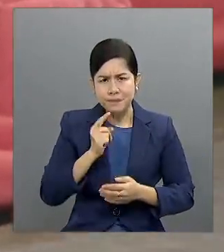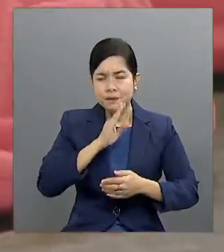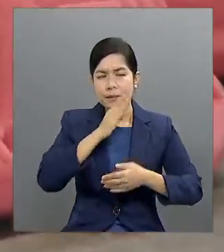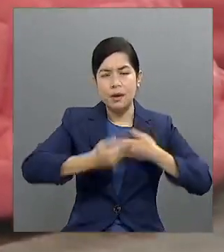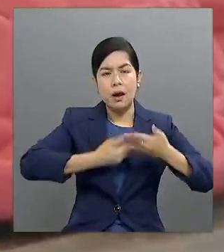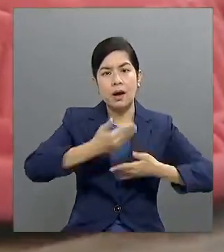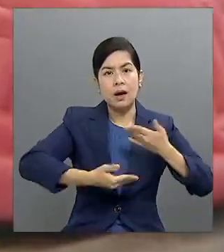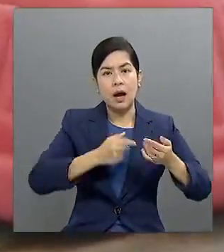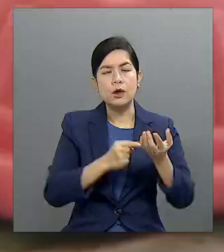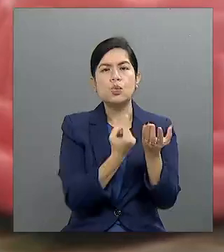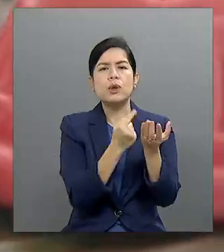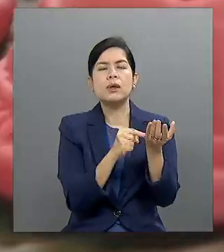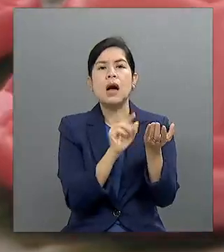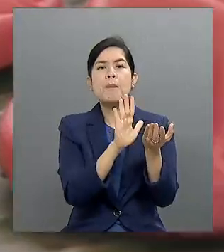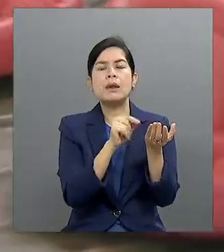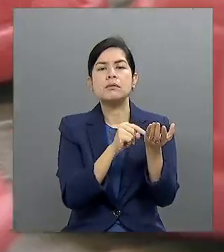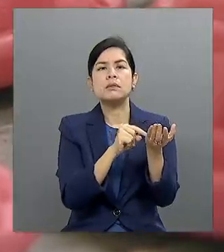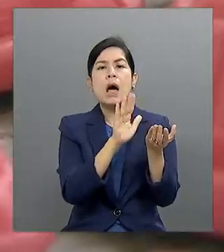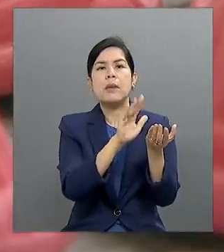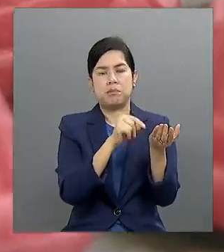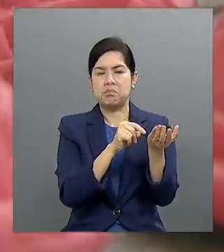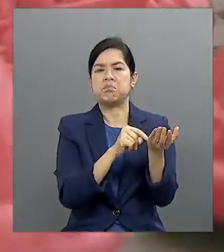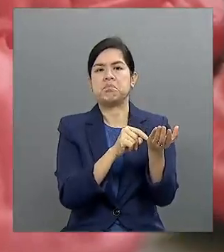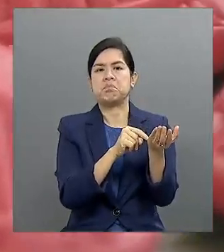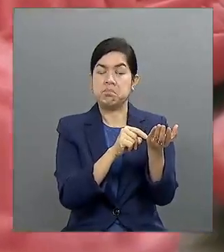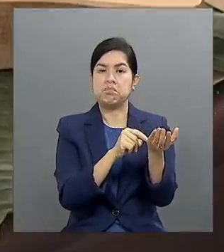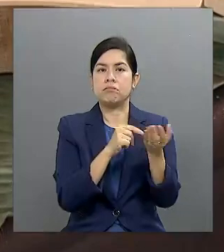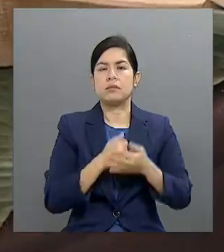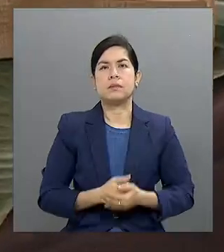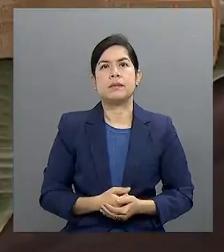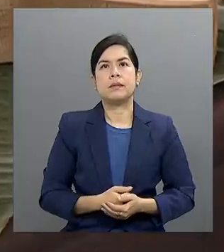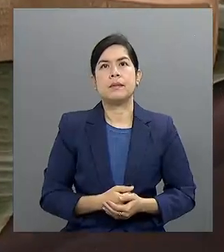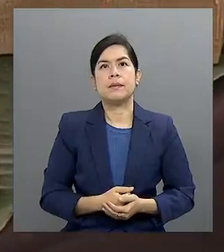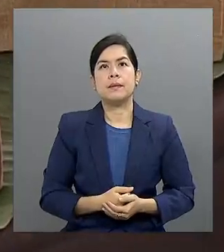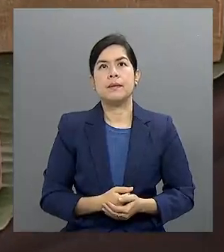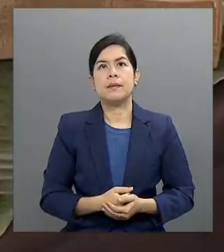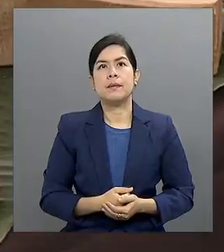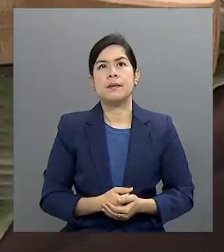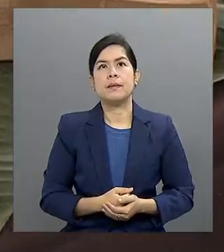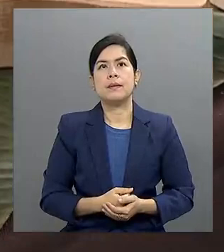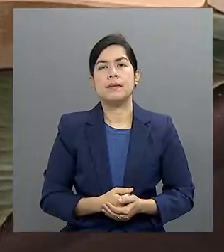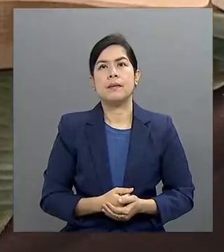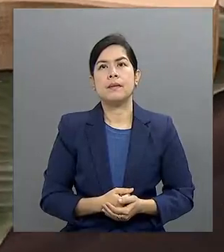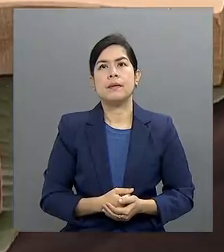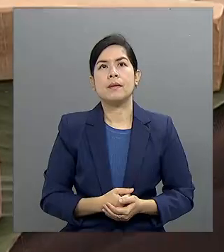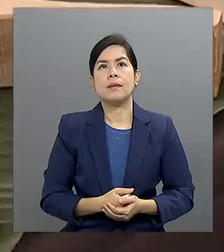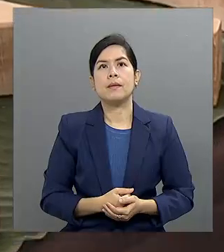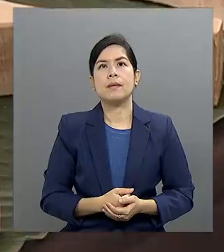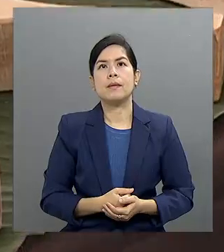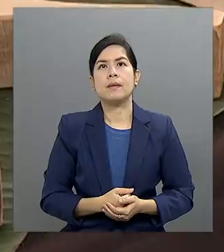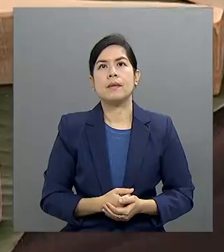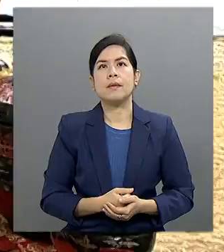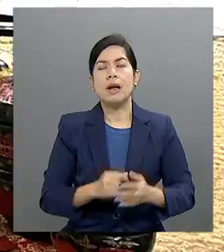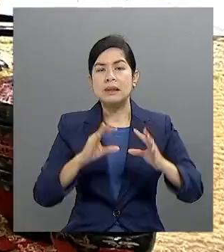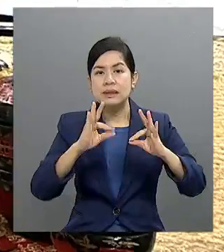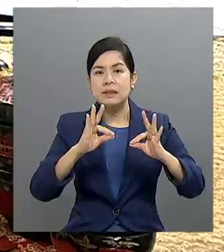บาท หนึ่งชิ้น5บาท ใช่ใช่ค่ะ แต่ก็อร่อยนะ อร่อยไม่รู้ถ้าร้อนนะคะเขาจะมีความเหนียว ยุ้ยเป็น เหน ียว